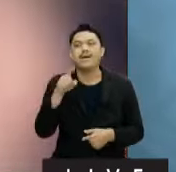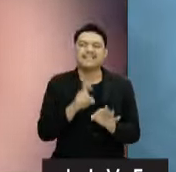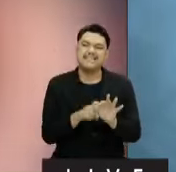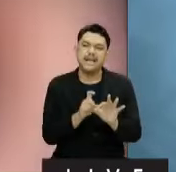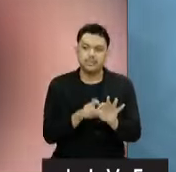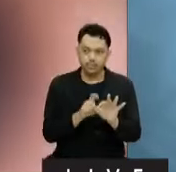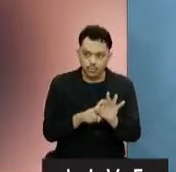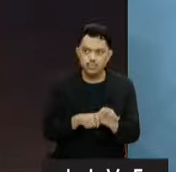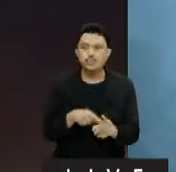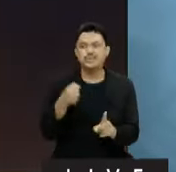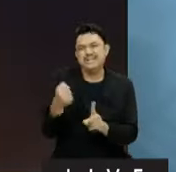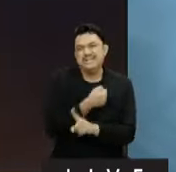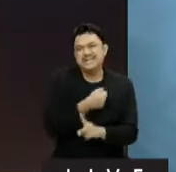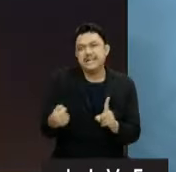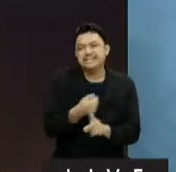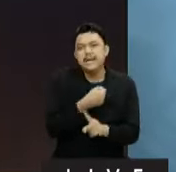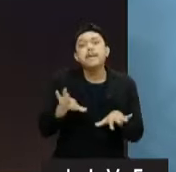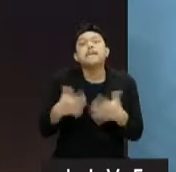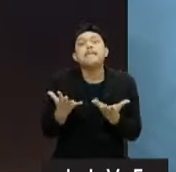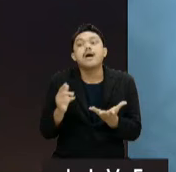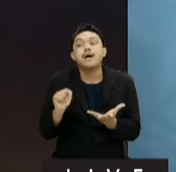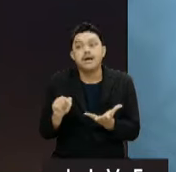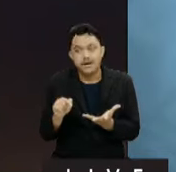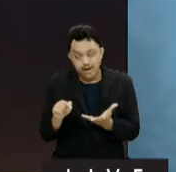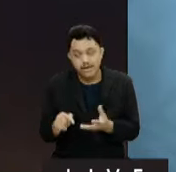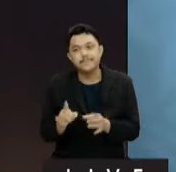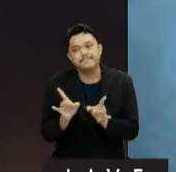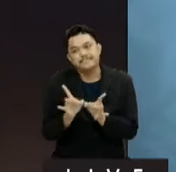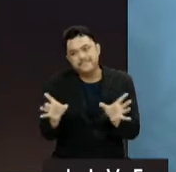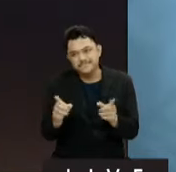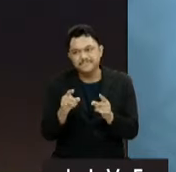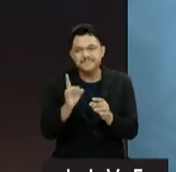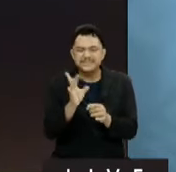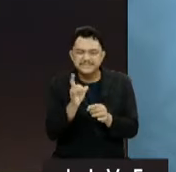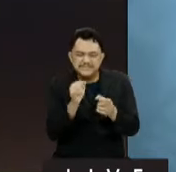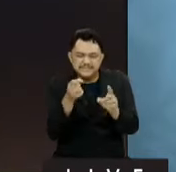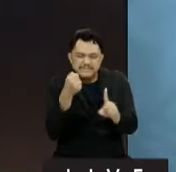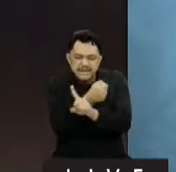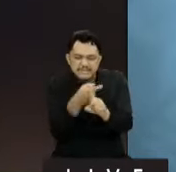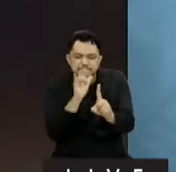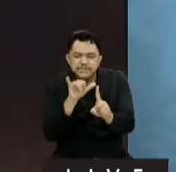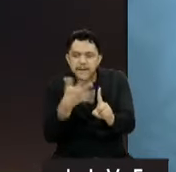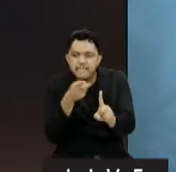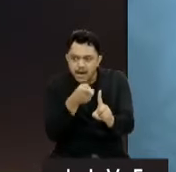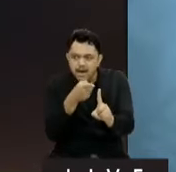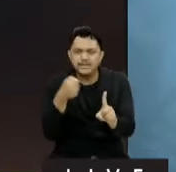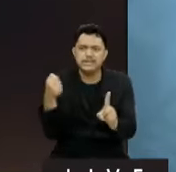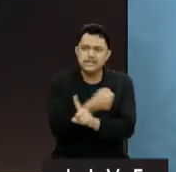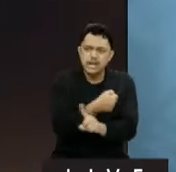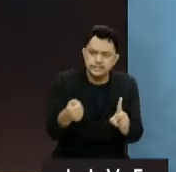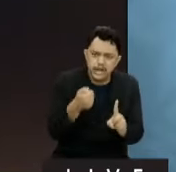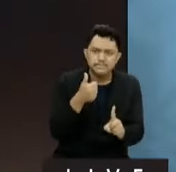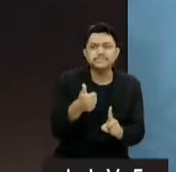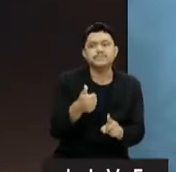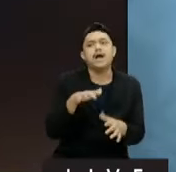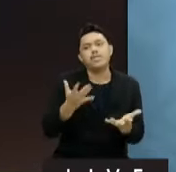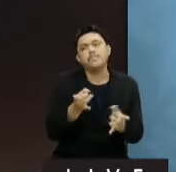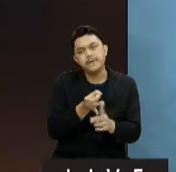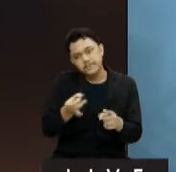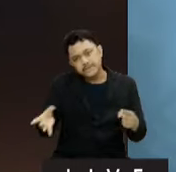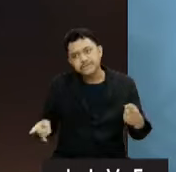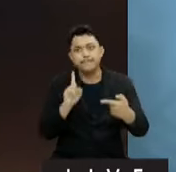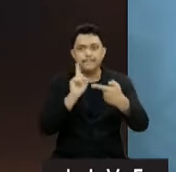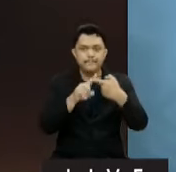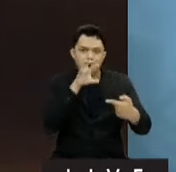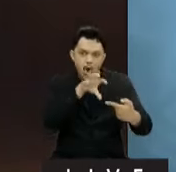dia alami begitu. Trauma itu kan bisa kekerasannya kan bisa kekerasan dalam bentuk verbal, kekerasan dalam